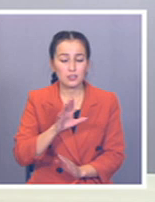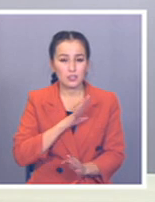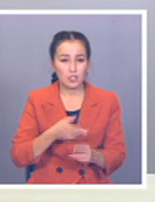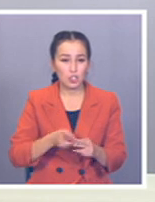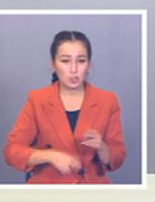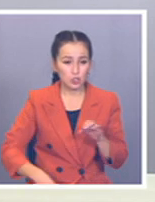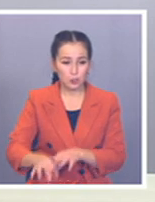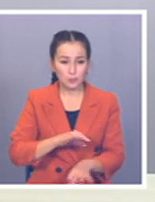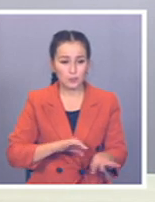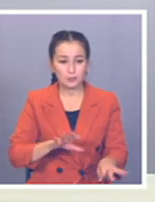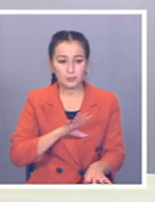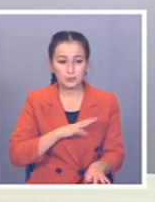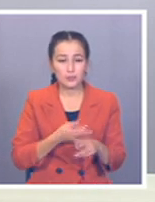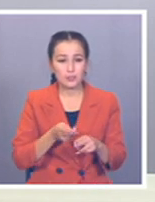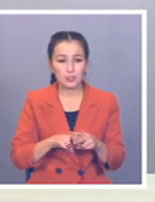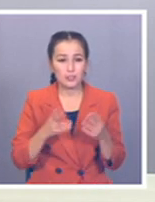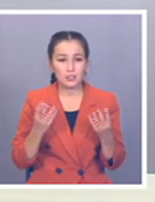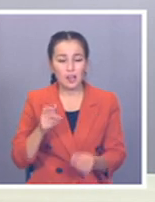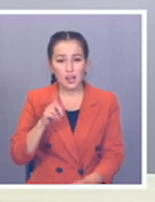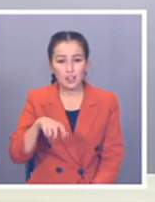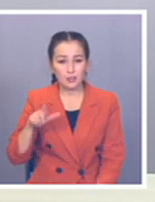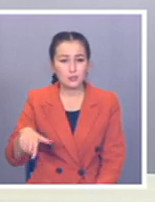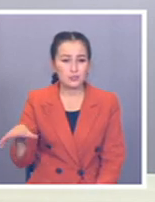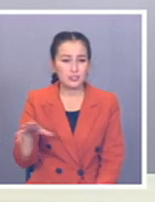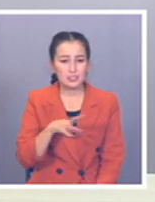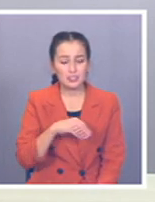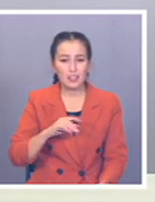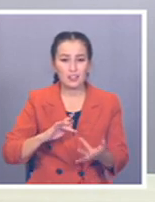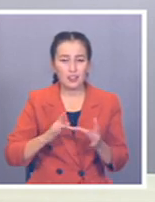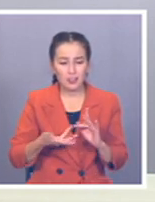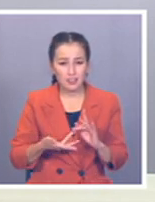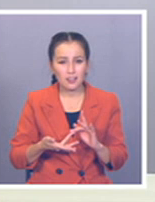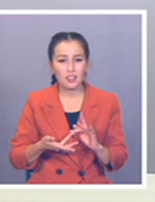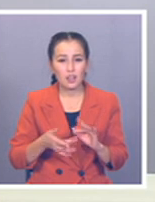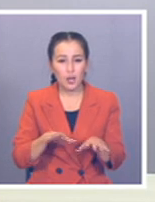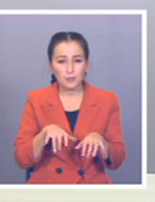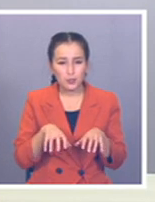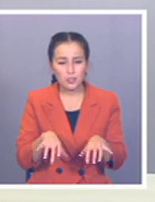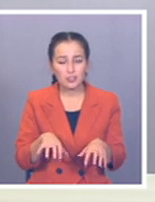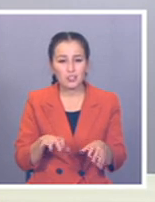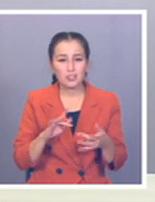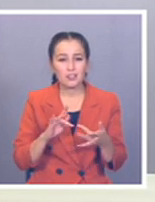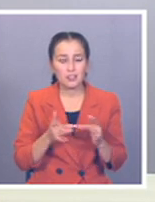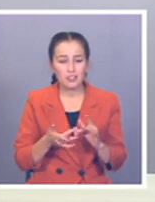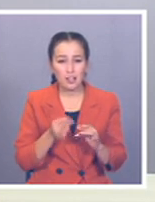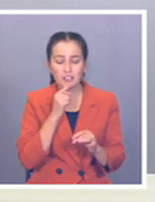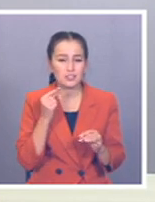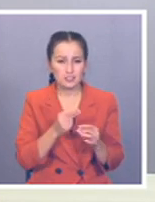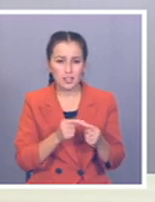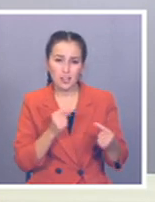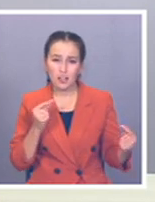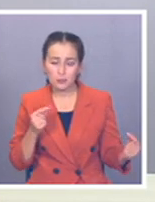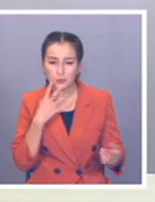болатын. Бұл күні адамдар барлық әлеуметтік желіден, компьютерден, интернеттен алыстап,